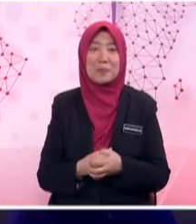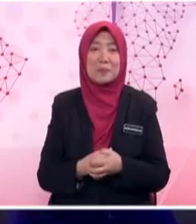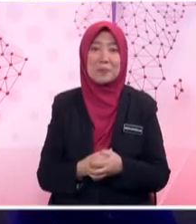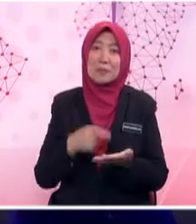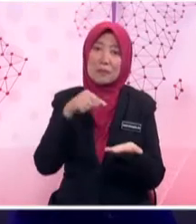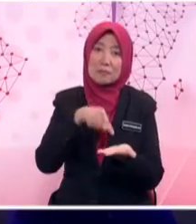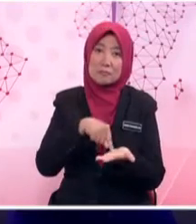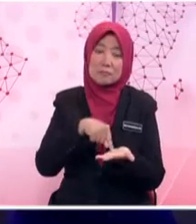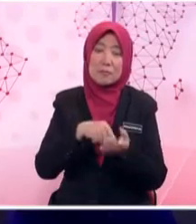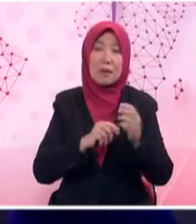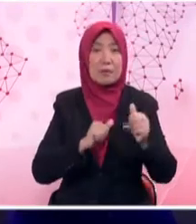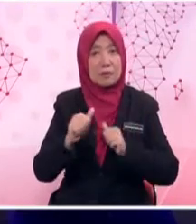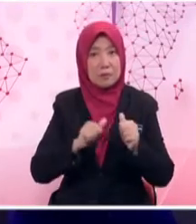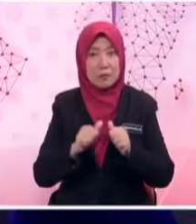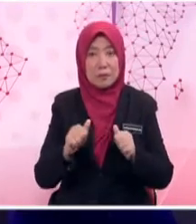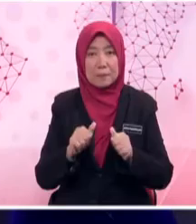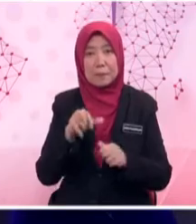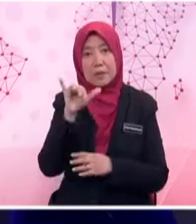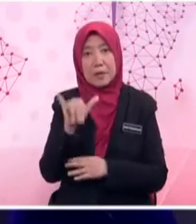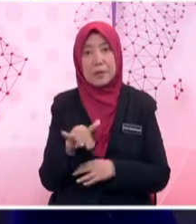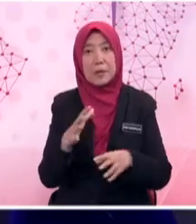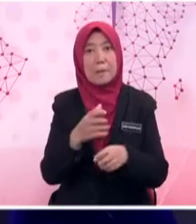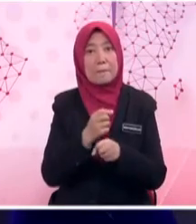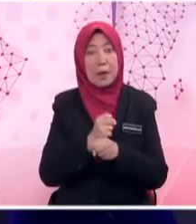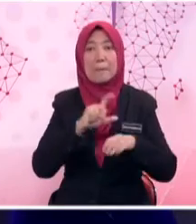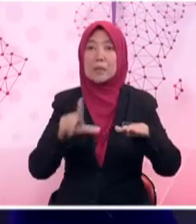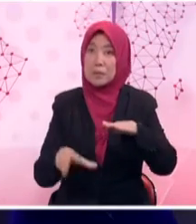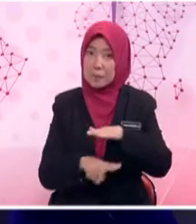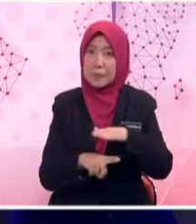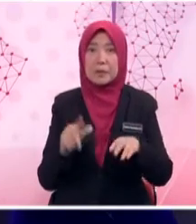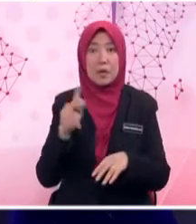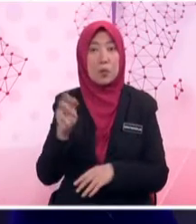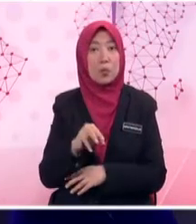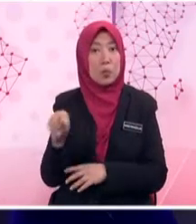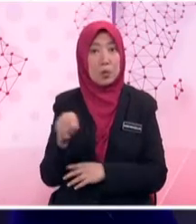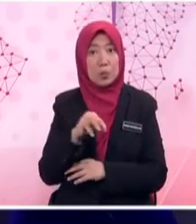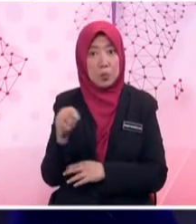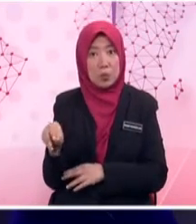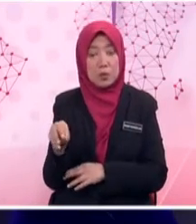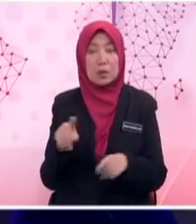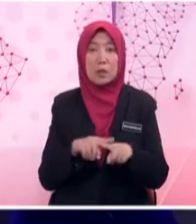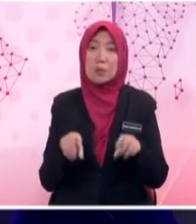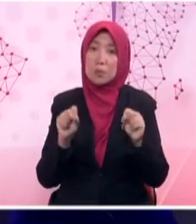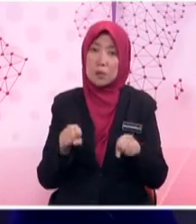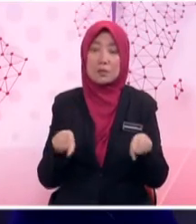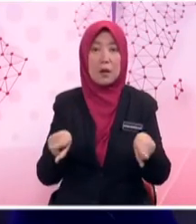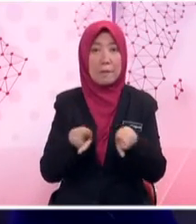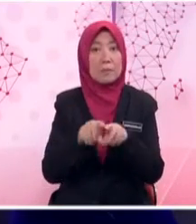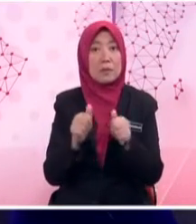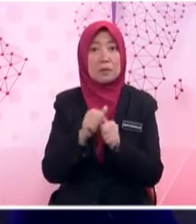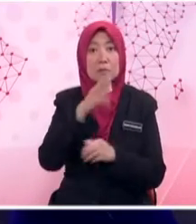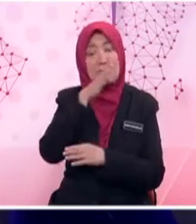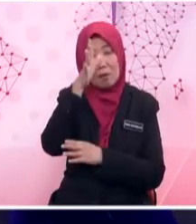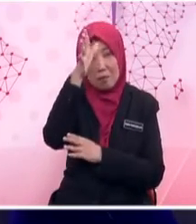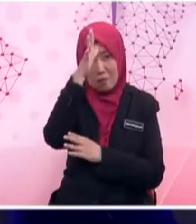rasa dapat bukan sahaja melibatkan murid-murid tapi boleh lakukan bersama dengan ibu bapa juga. Jadikan